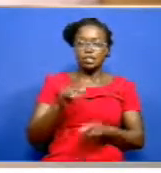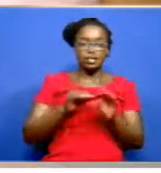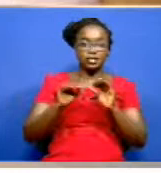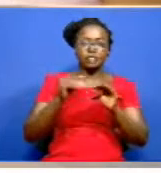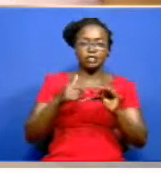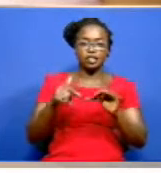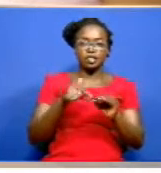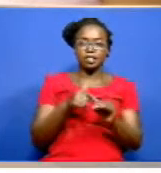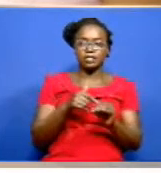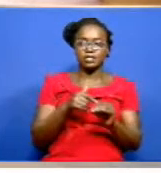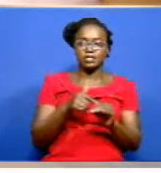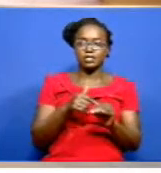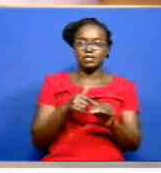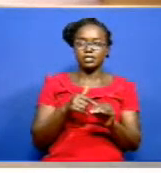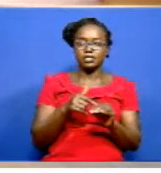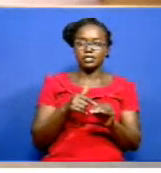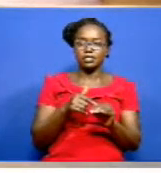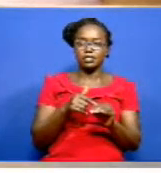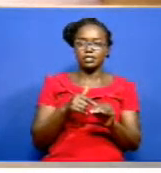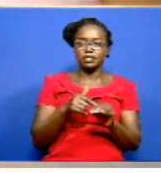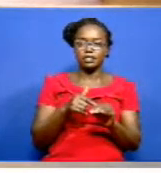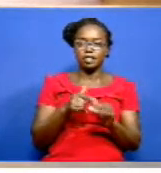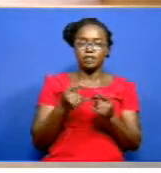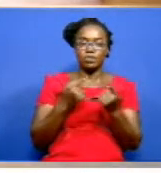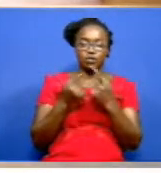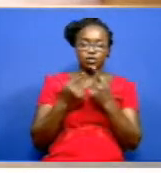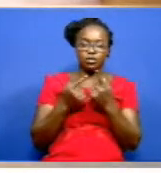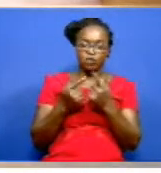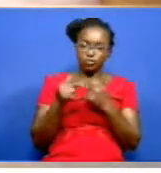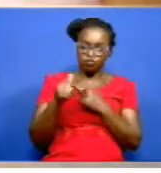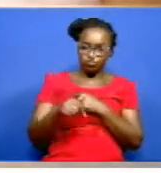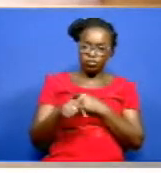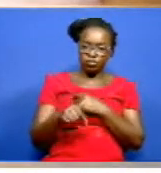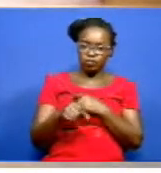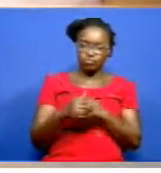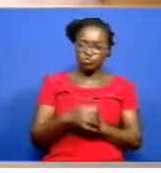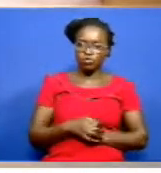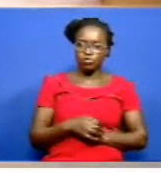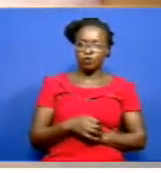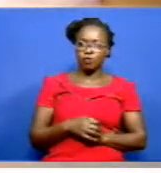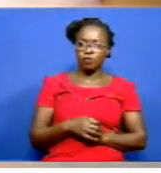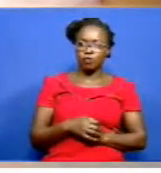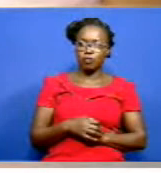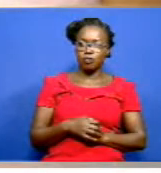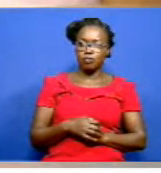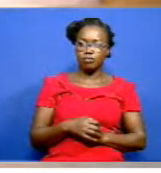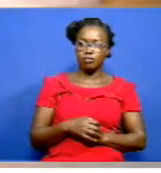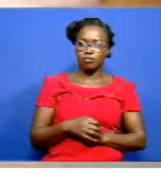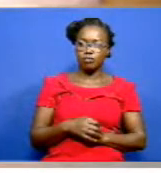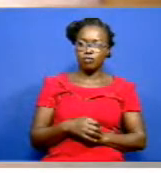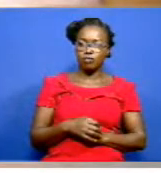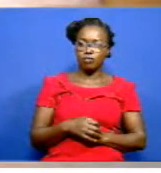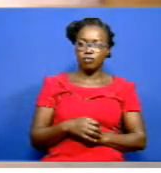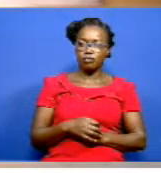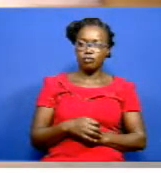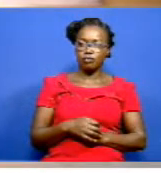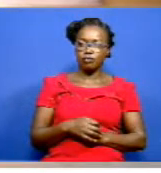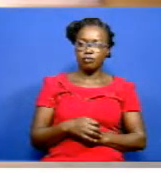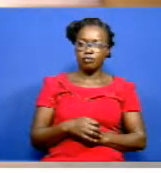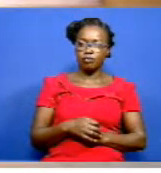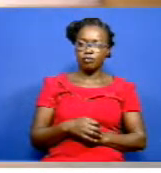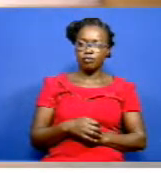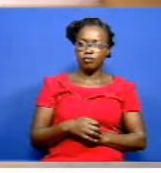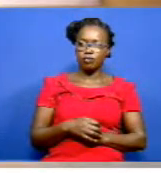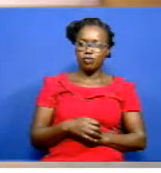haya mbalimbali ambayo tumeyapigia gumzo mchana huu wa leo. Nataka kuangalia athari.